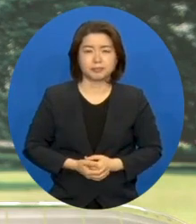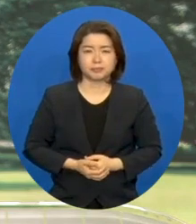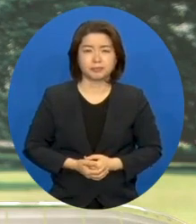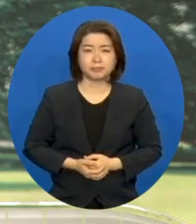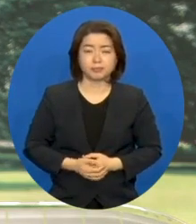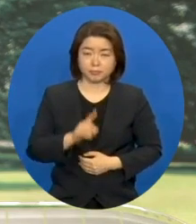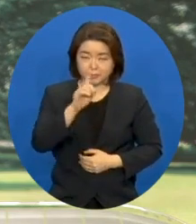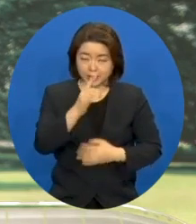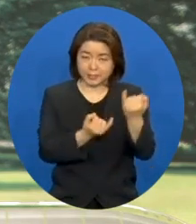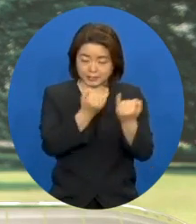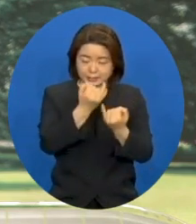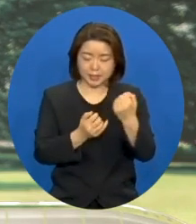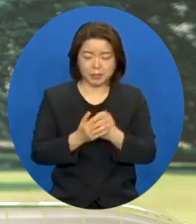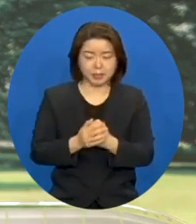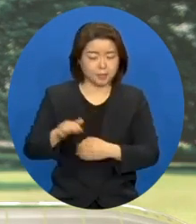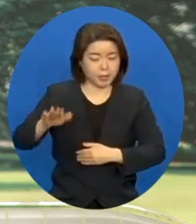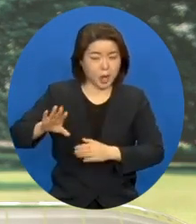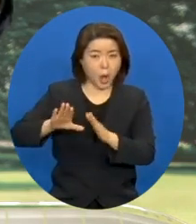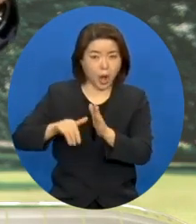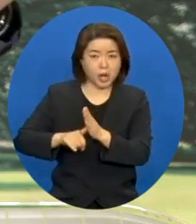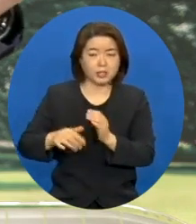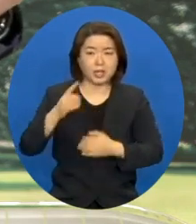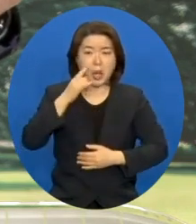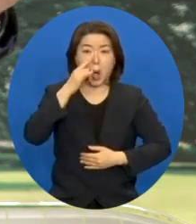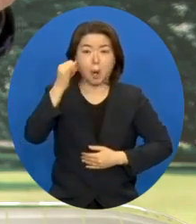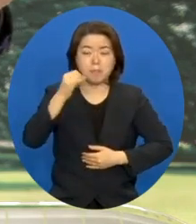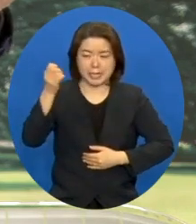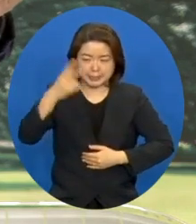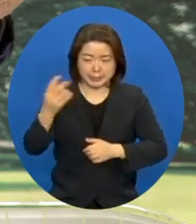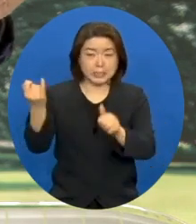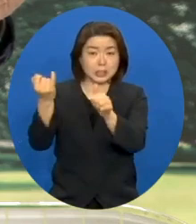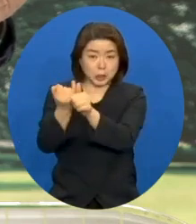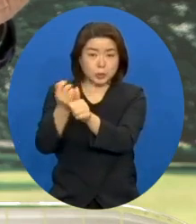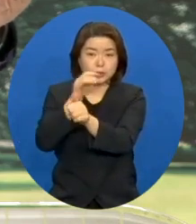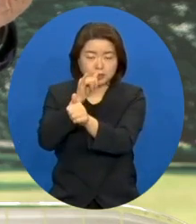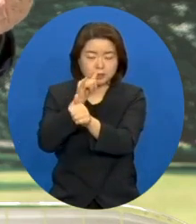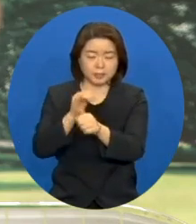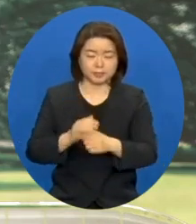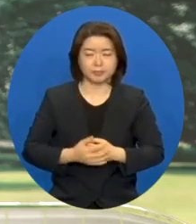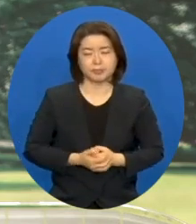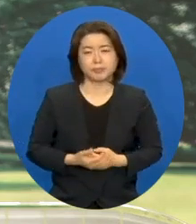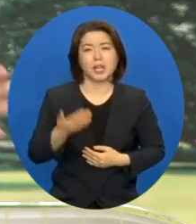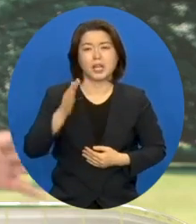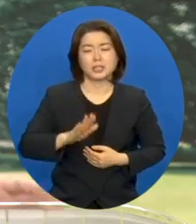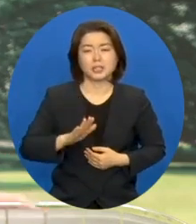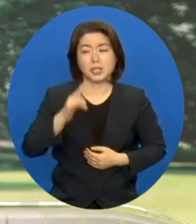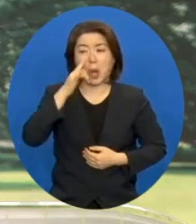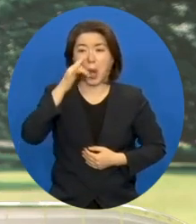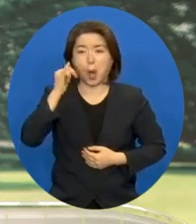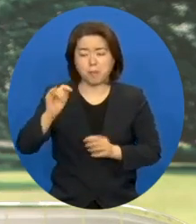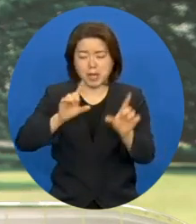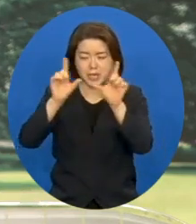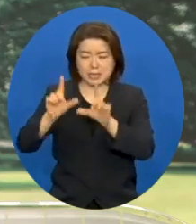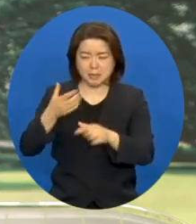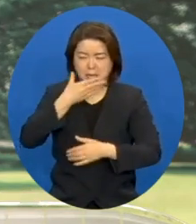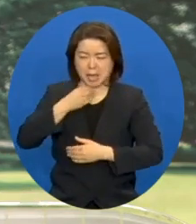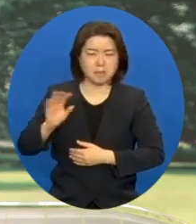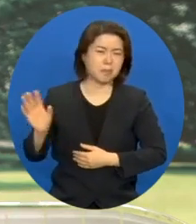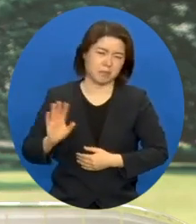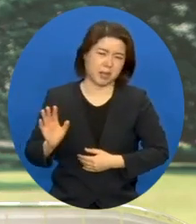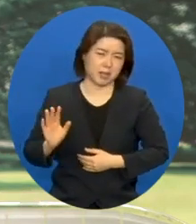한 자매는 어릴 때 어머님이 재혼하셨습니다. 그러나 엄마의 삶이 행복하지 않았기